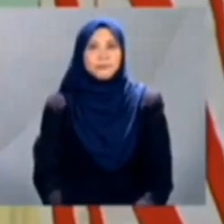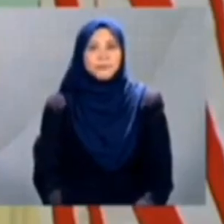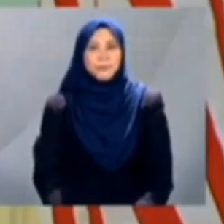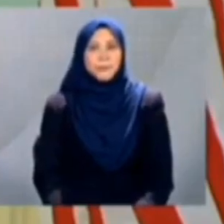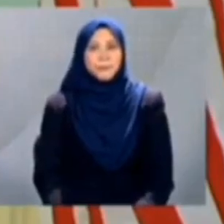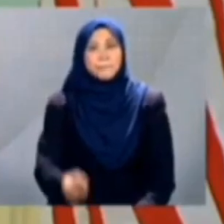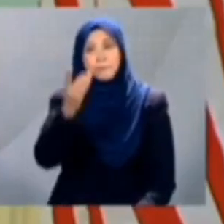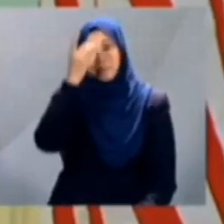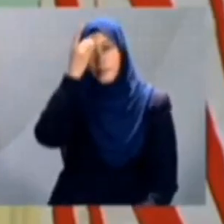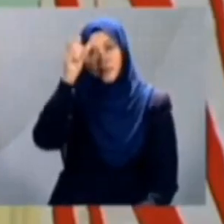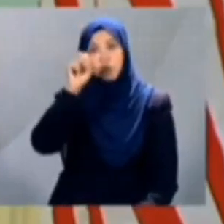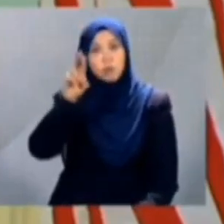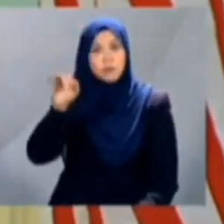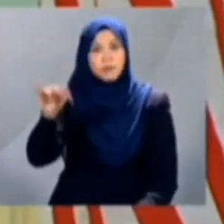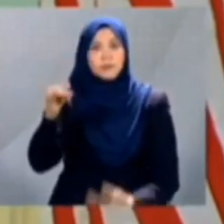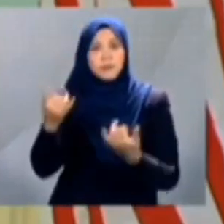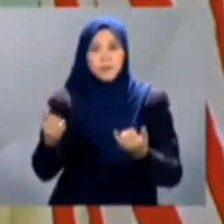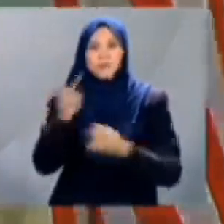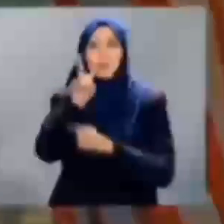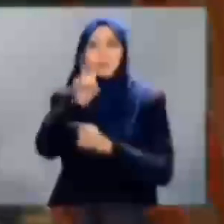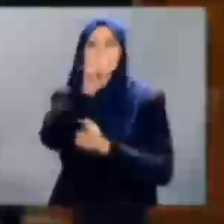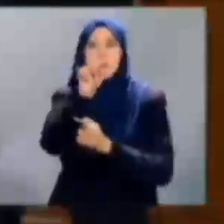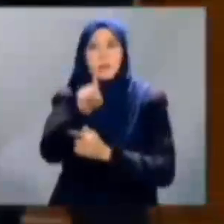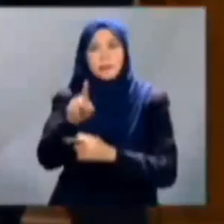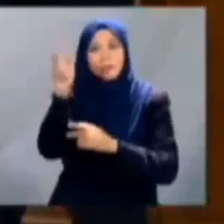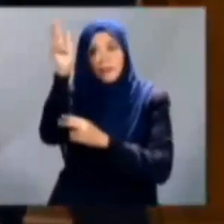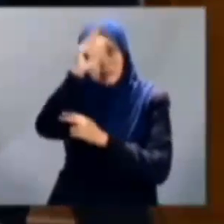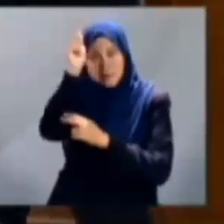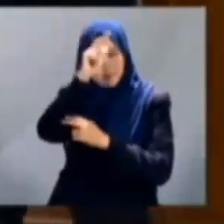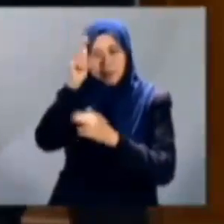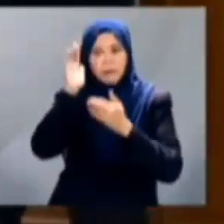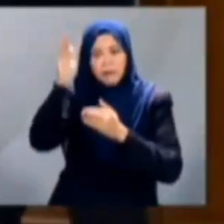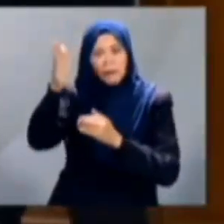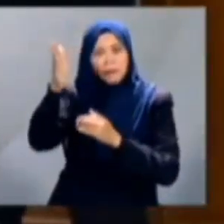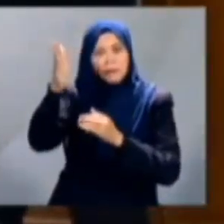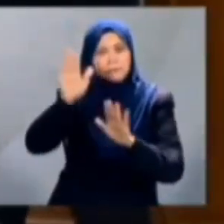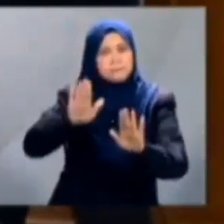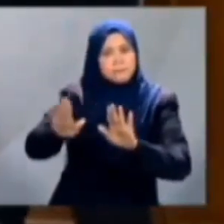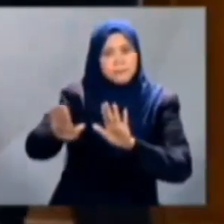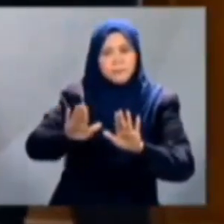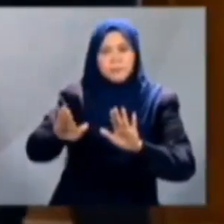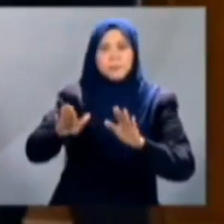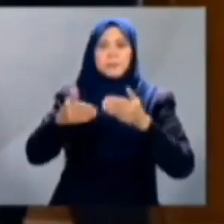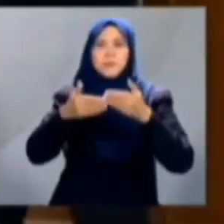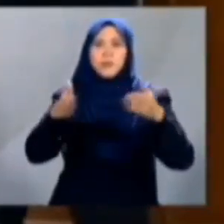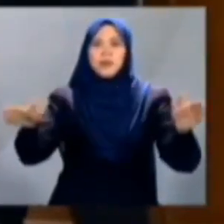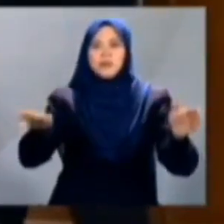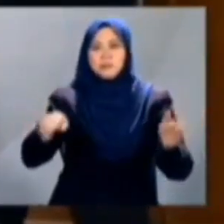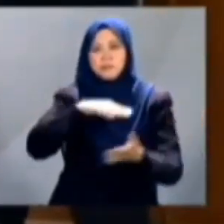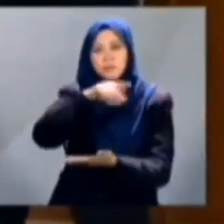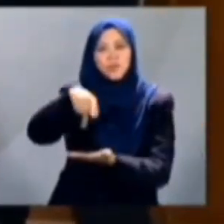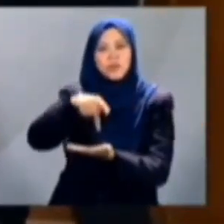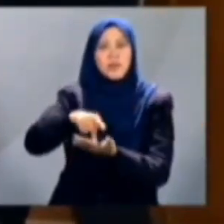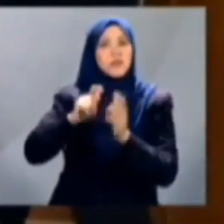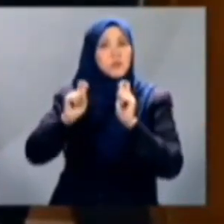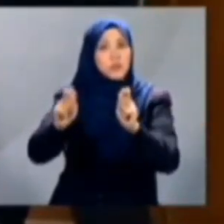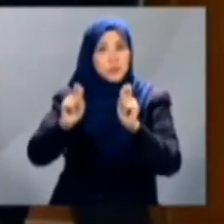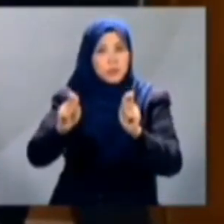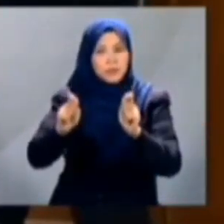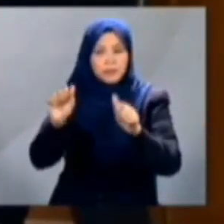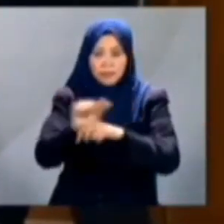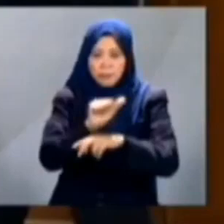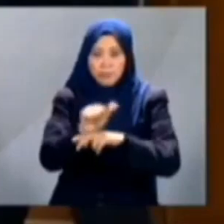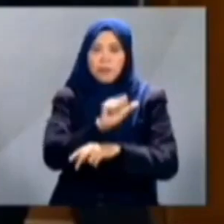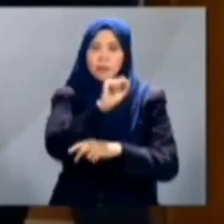datejust keadaan jadi sontak mengaduk ah kerajaan akan mempertimbangkan kebenaran pusat tuisyen dibuka dengan memakai topi dan